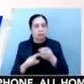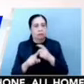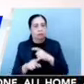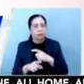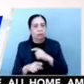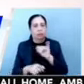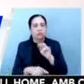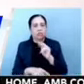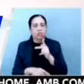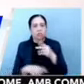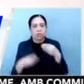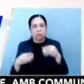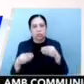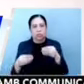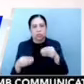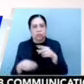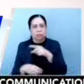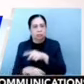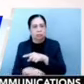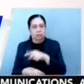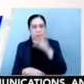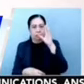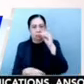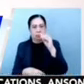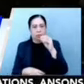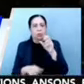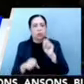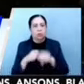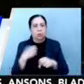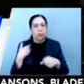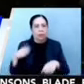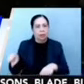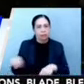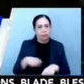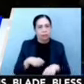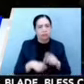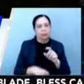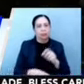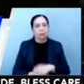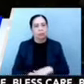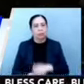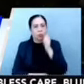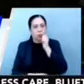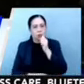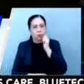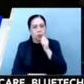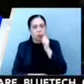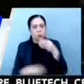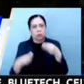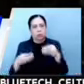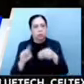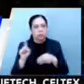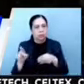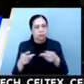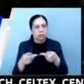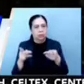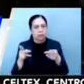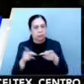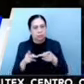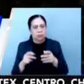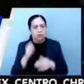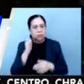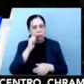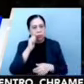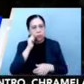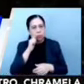sa Nagtahan flyover ang biktima kaya may dala siyang trolley cart. Lagi naman siya nagbebenta doon at lagi naman siya